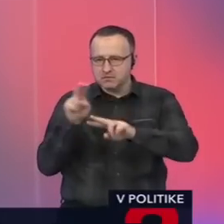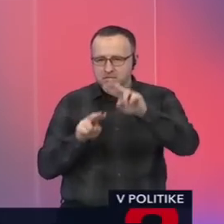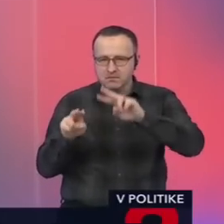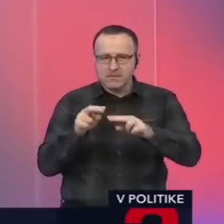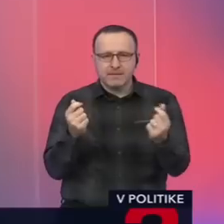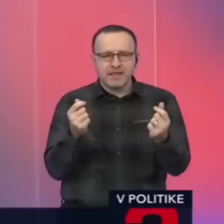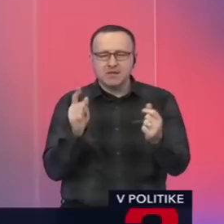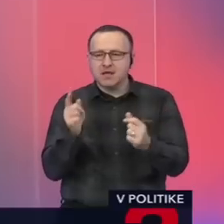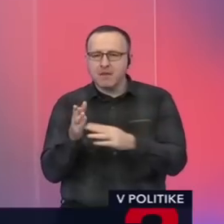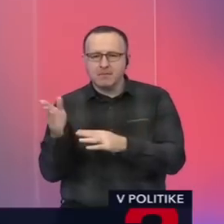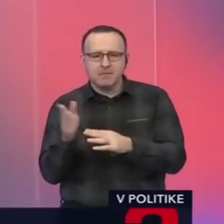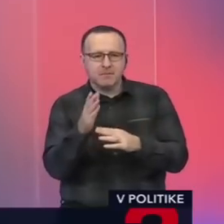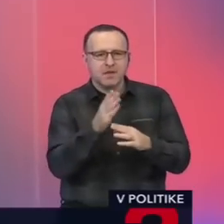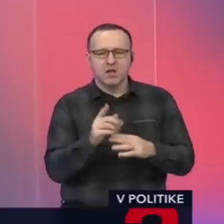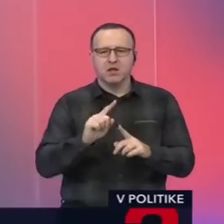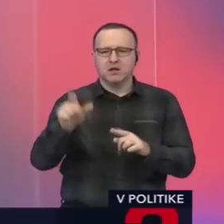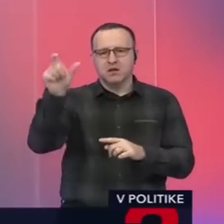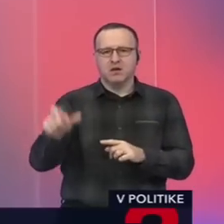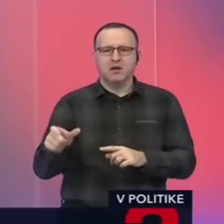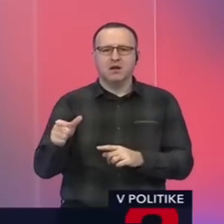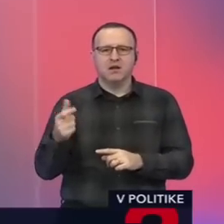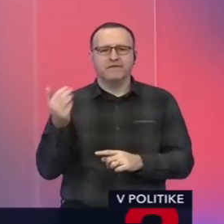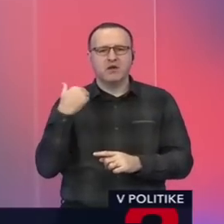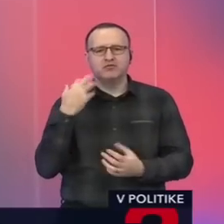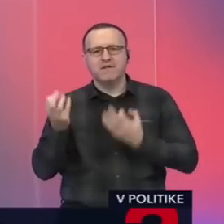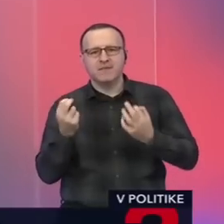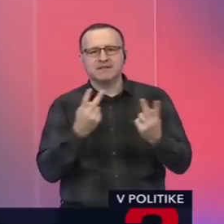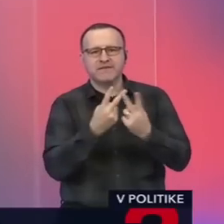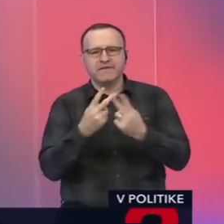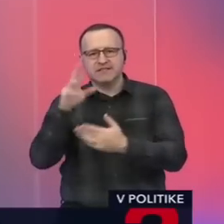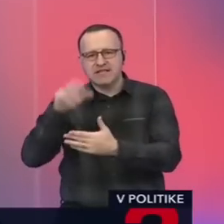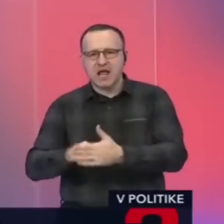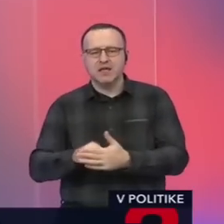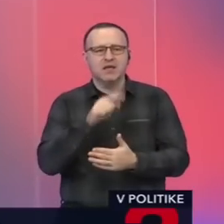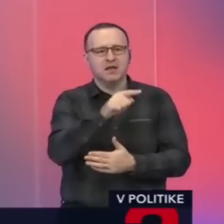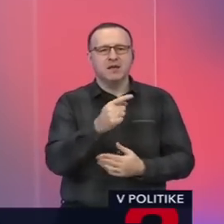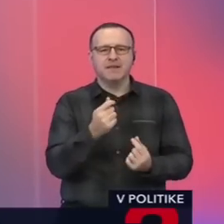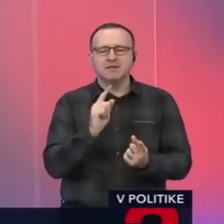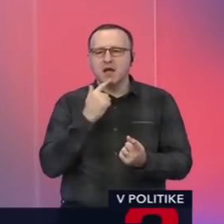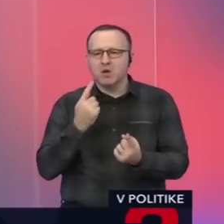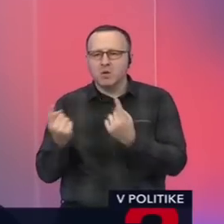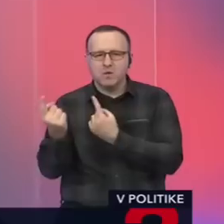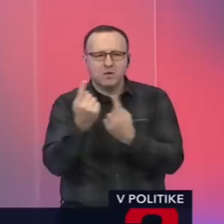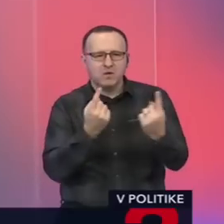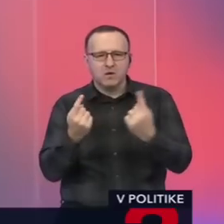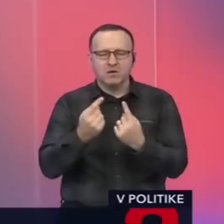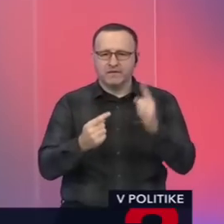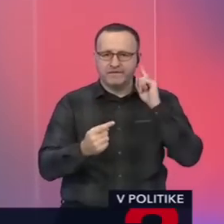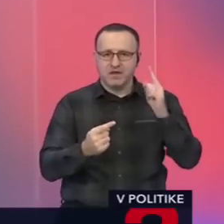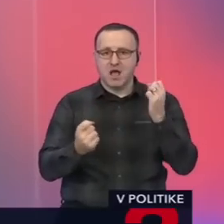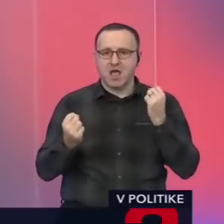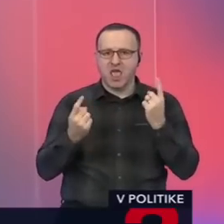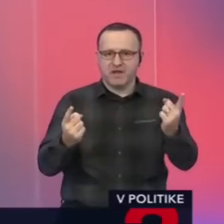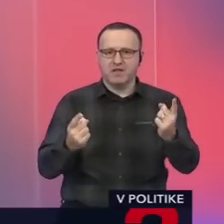toky rôznych dezinformátorov alebo dezinformačných webov a podobné veci. Veľmi efektívne s týmto vedia bojovať napríklad